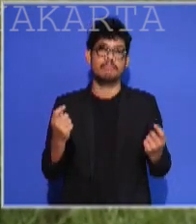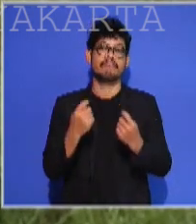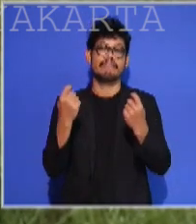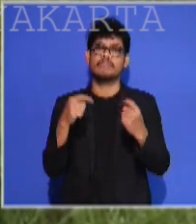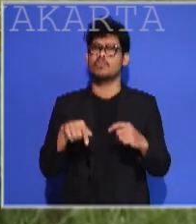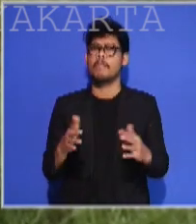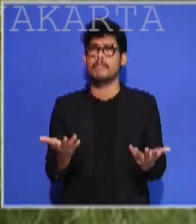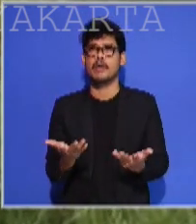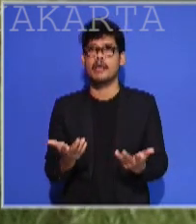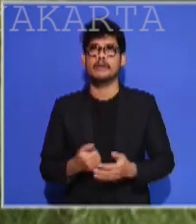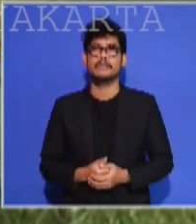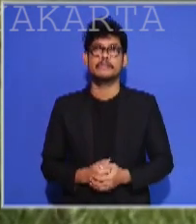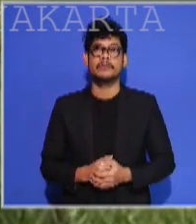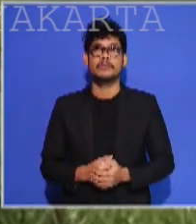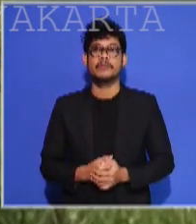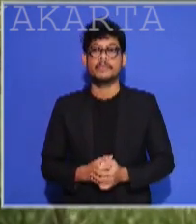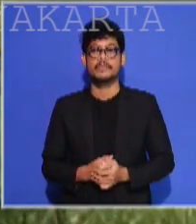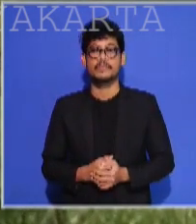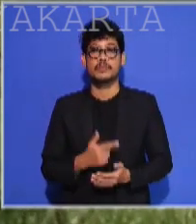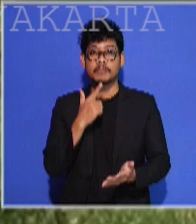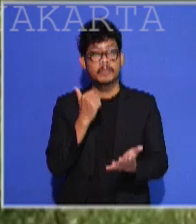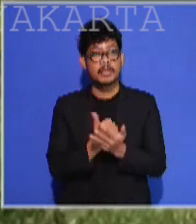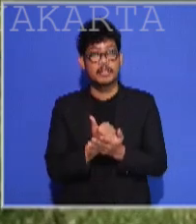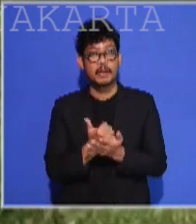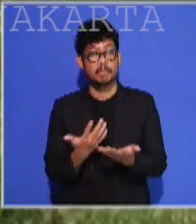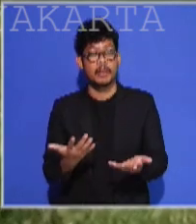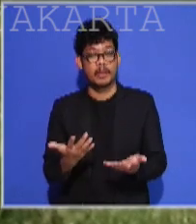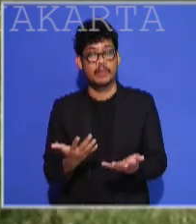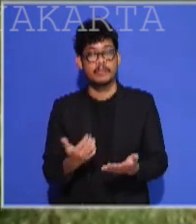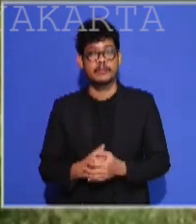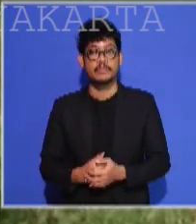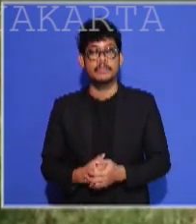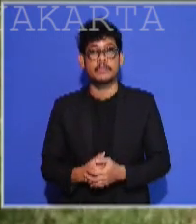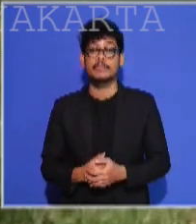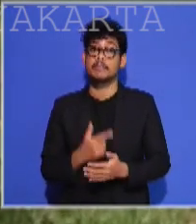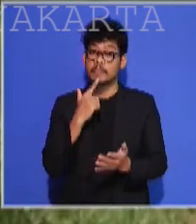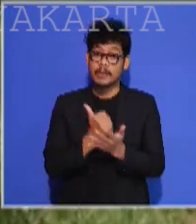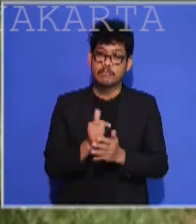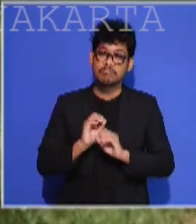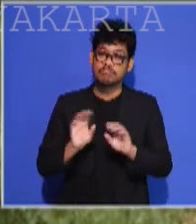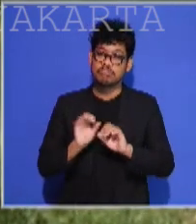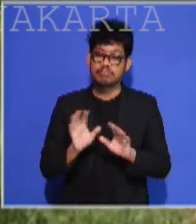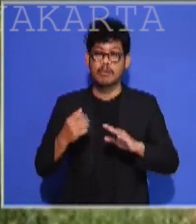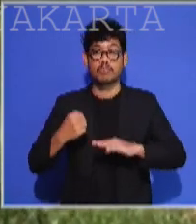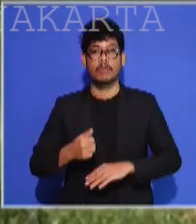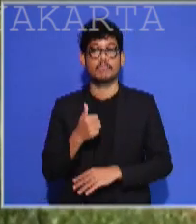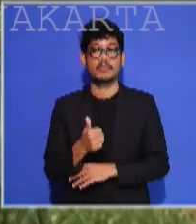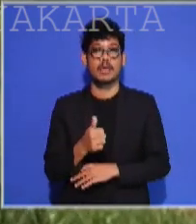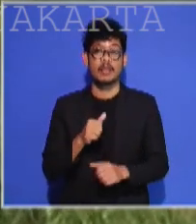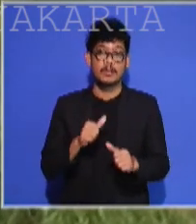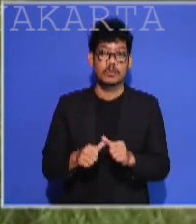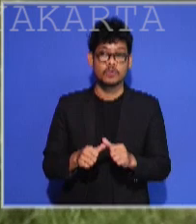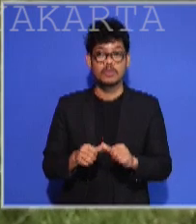apa yang pasti e memasyarakatkan Pramuka pasti kemudian memberikan